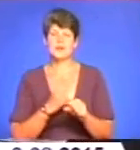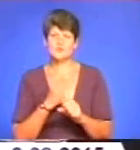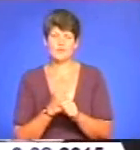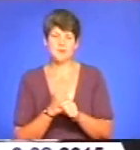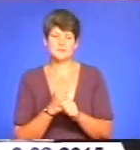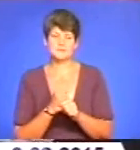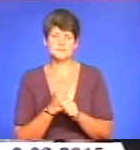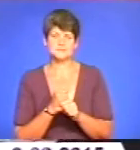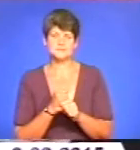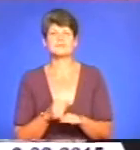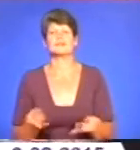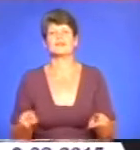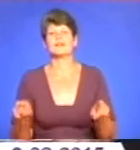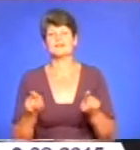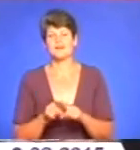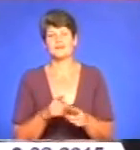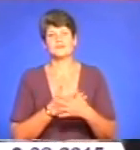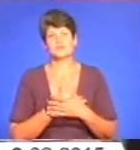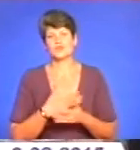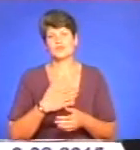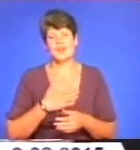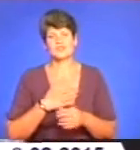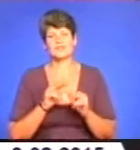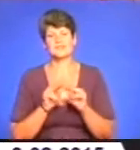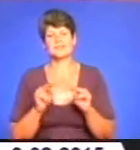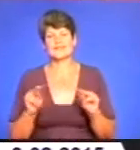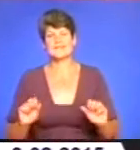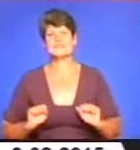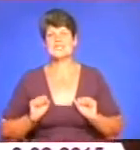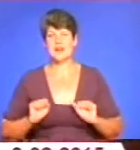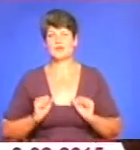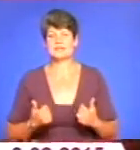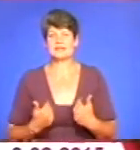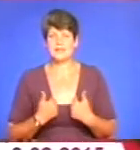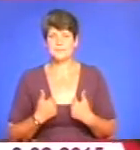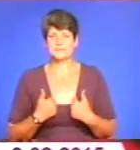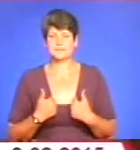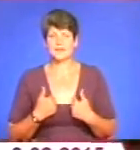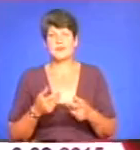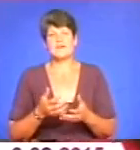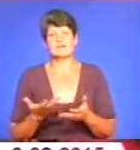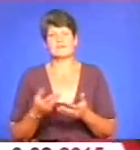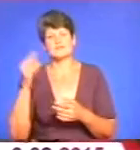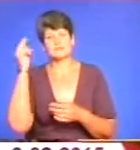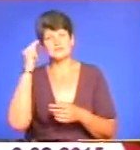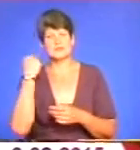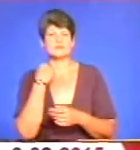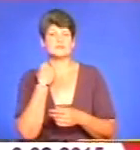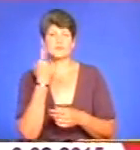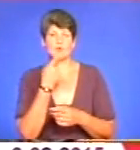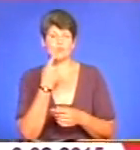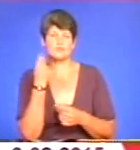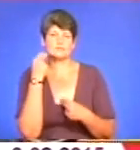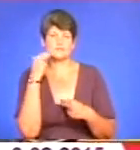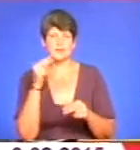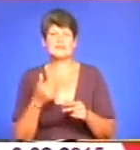Також люблю наших вчителів, стараються для нас. Підтягнути знання англійської мови хочеться всім і кожному, тому що